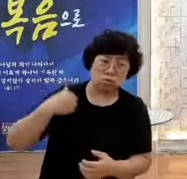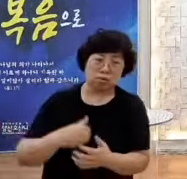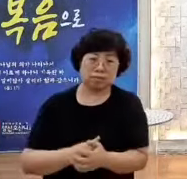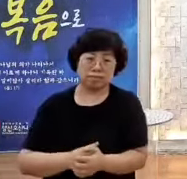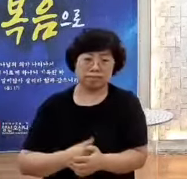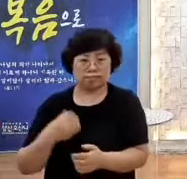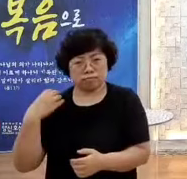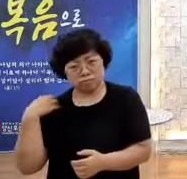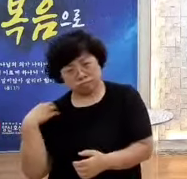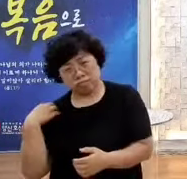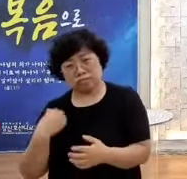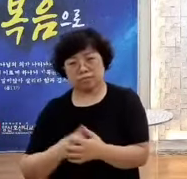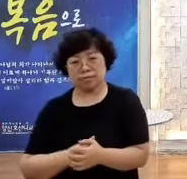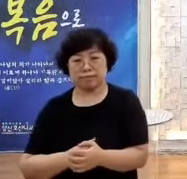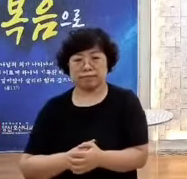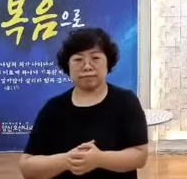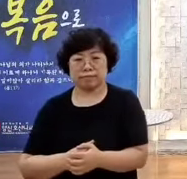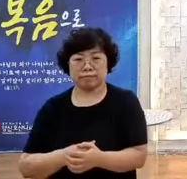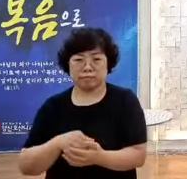거예요.